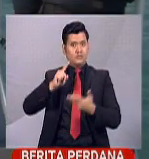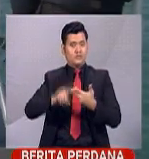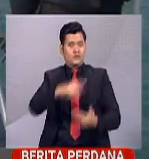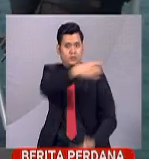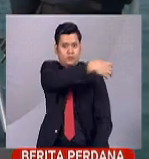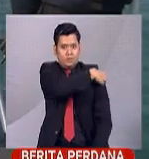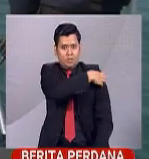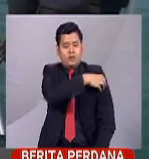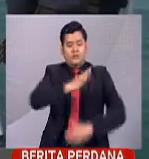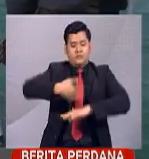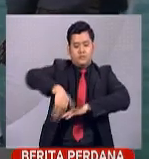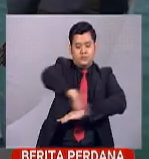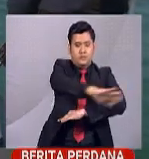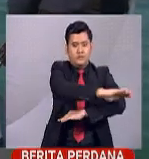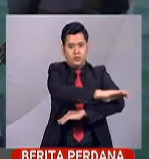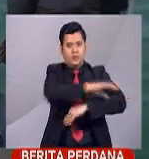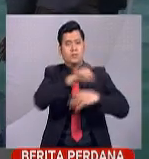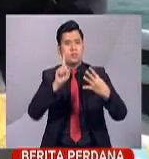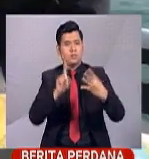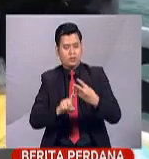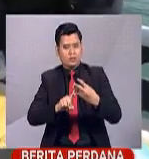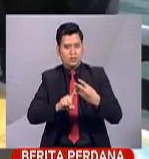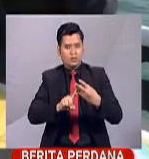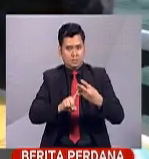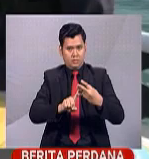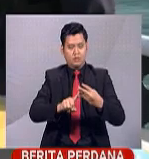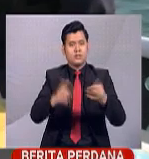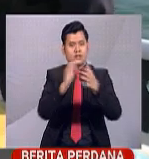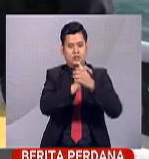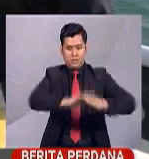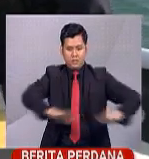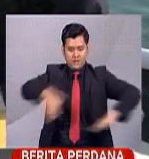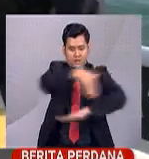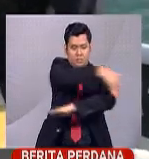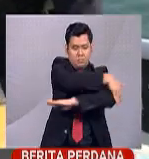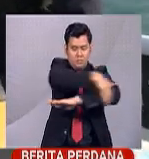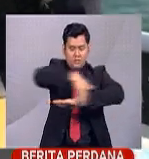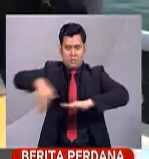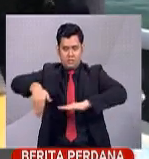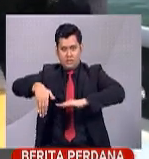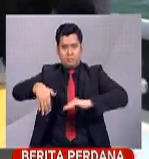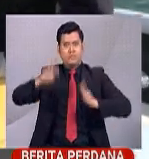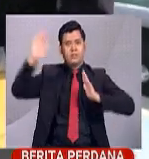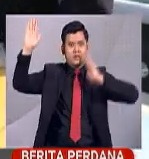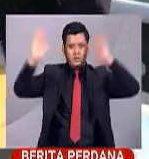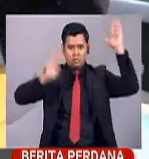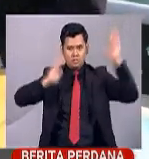Penguatkuasaan Maritim Malaysia APMM dan Agensi Keselamatan Sempadan Malaysia AKSEM.